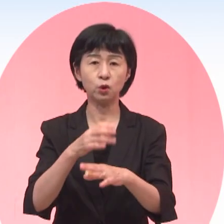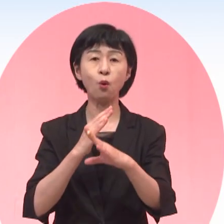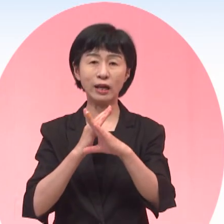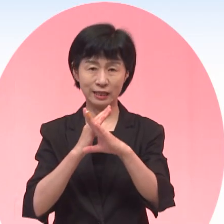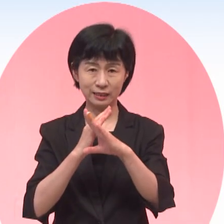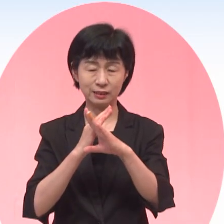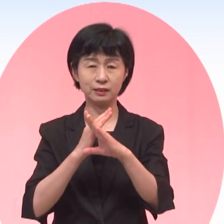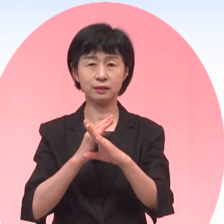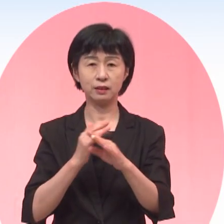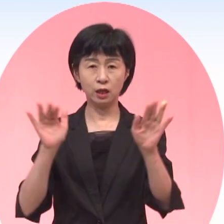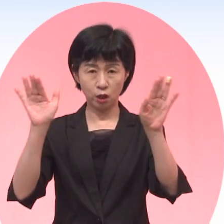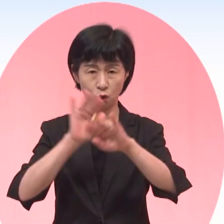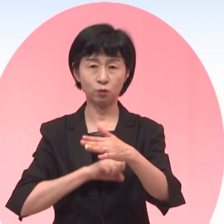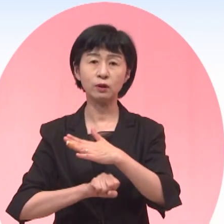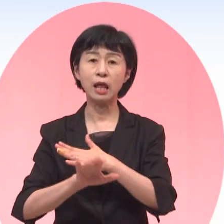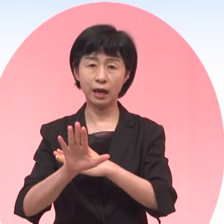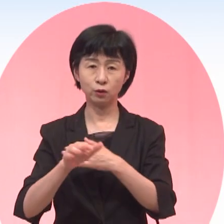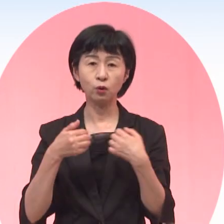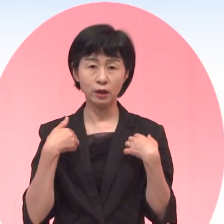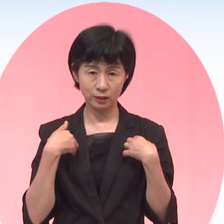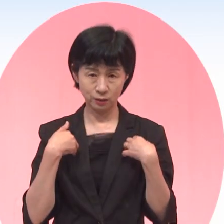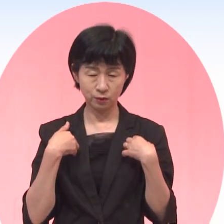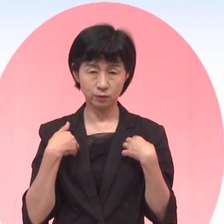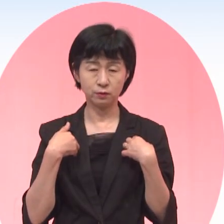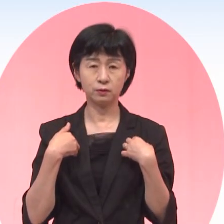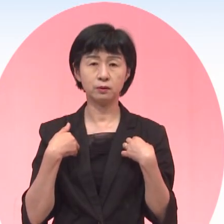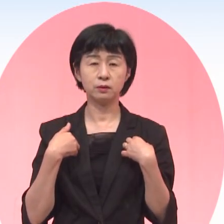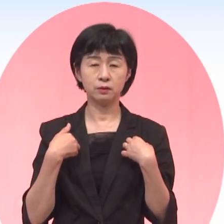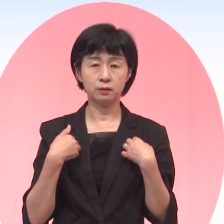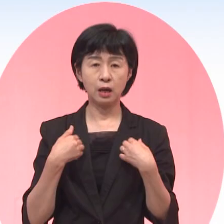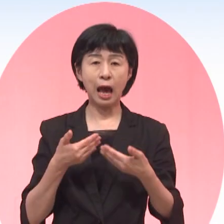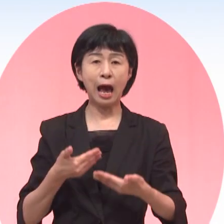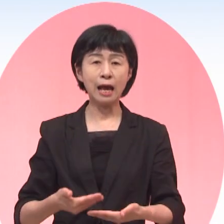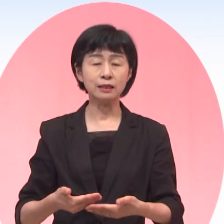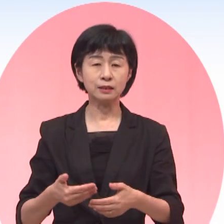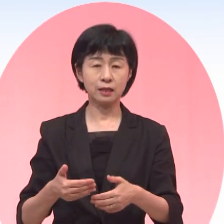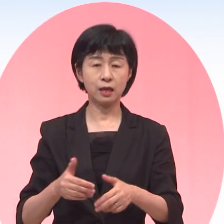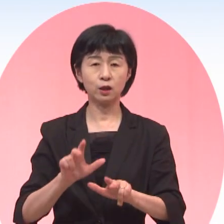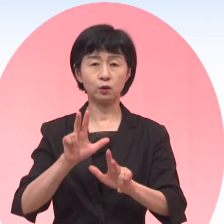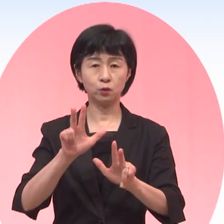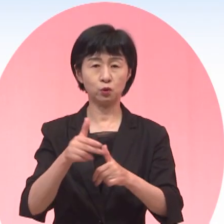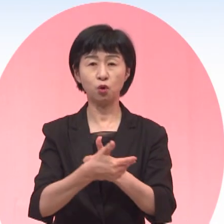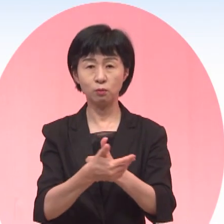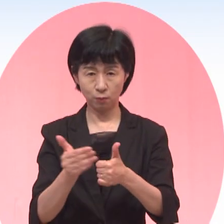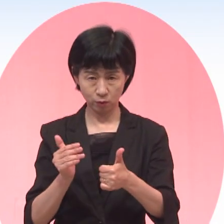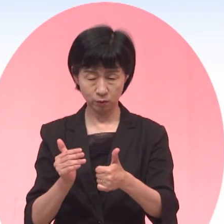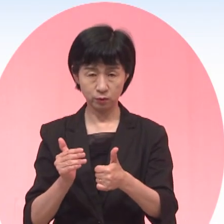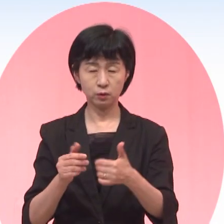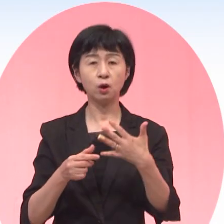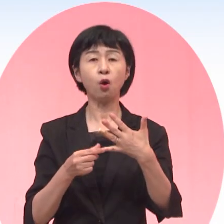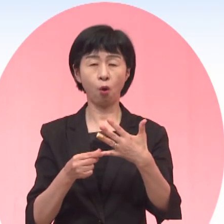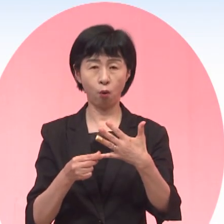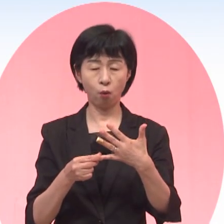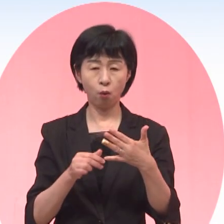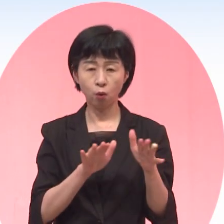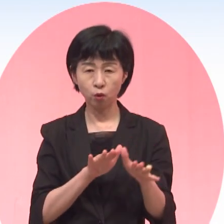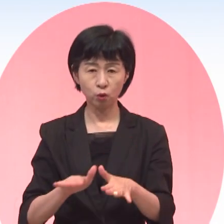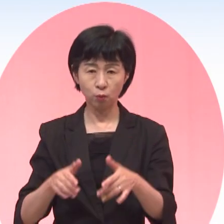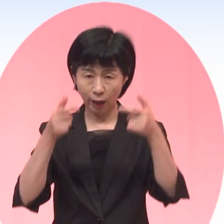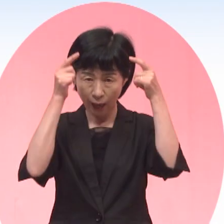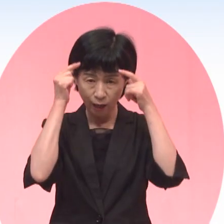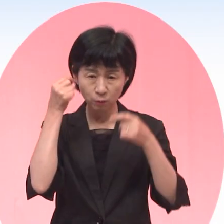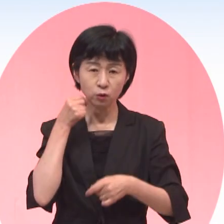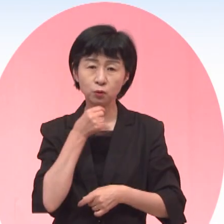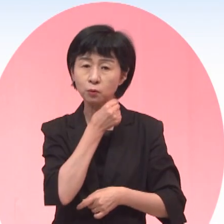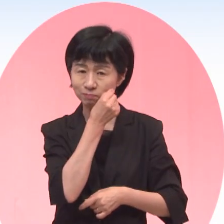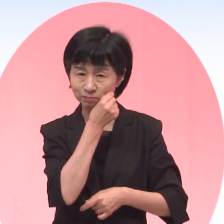止、夜間はライトを点灯などの安全ルールを守る。 5. 子供は